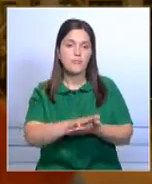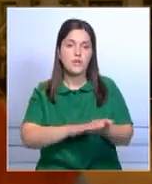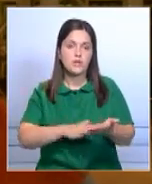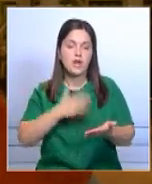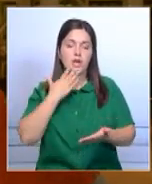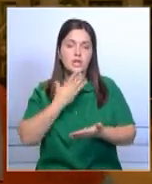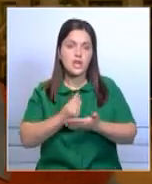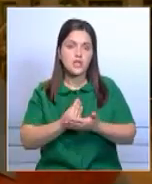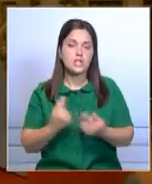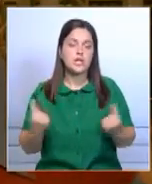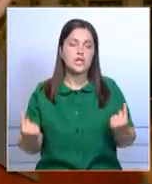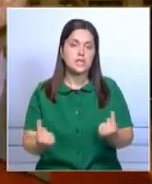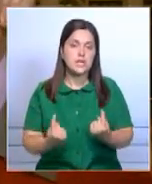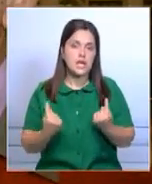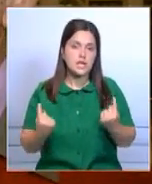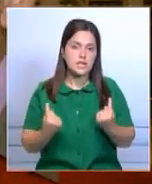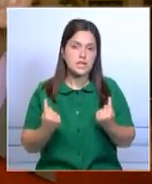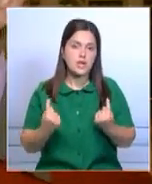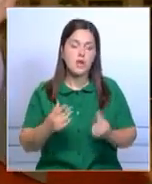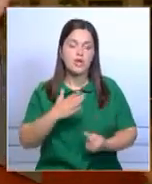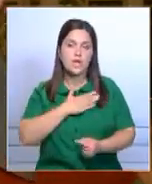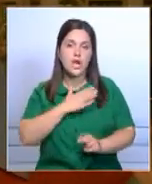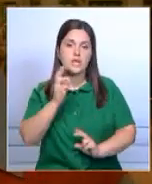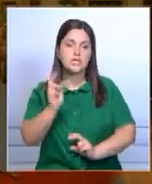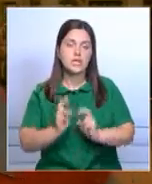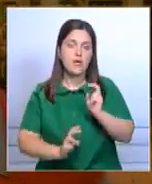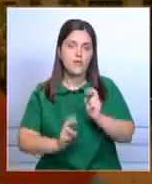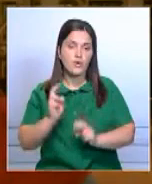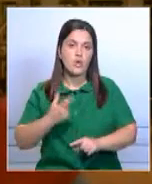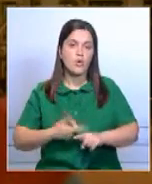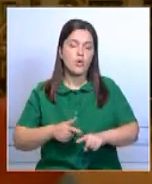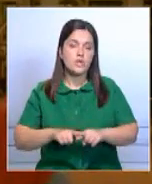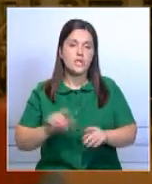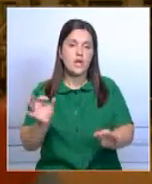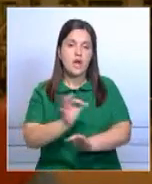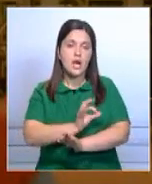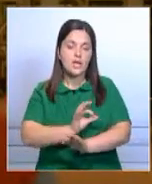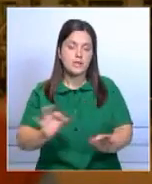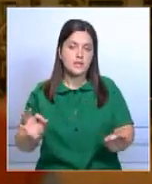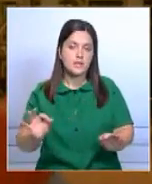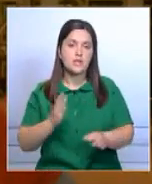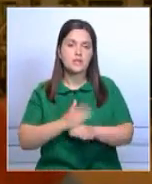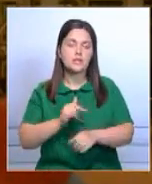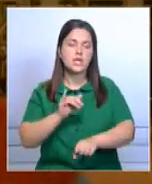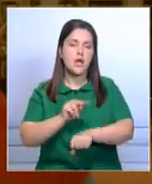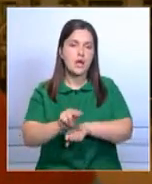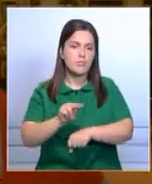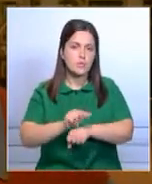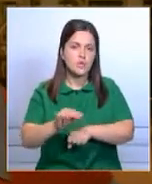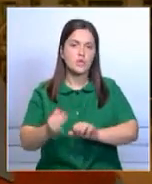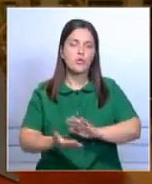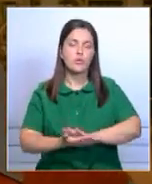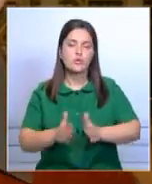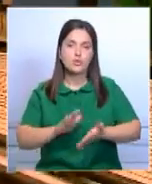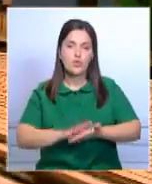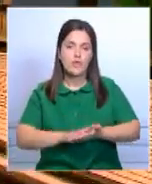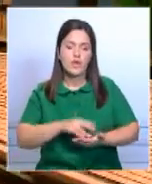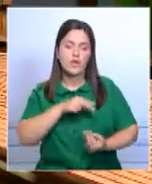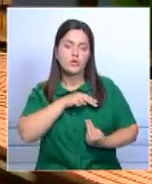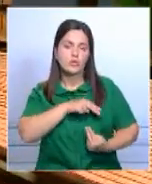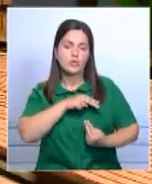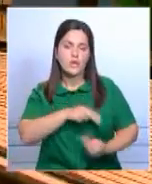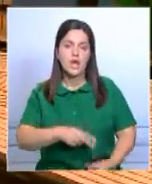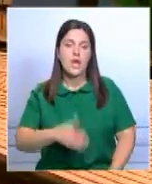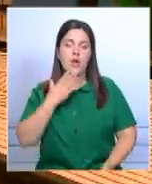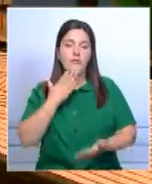наши традиции, так как на нашем заводе очень хорошо поставлено и обучение, и условия труда.